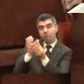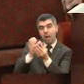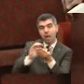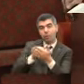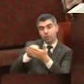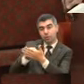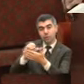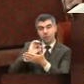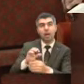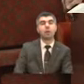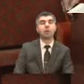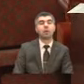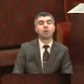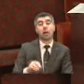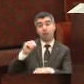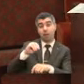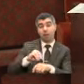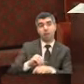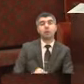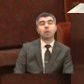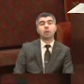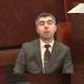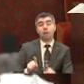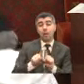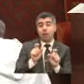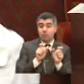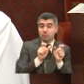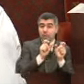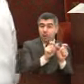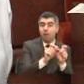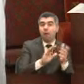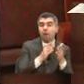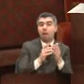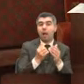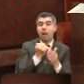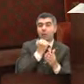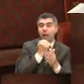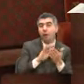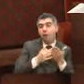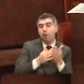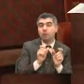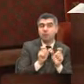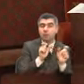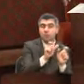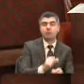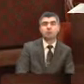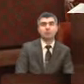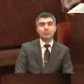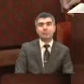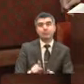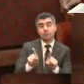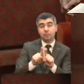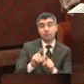المحاور وكذلك حكامة القطاع. وذكرناهم بالأهمية ديال أنه كاين موضوع الجودة اللي هو أساسي